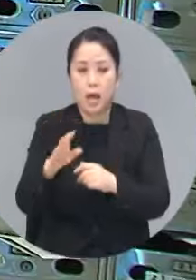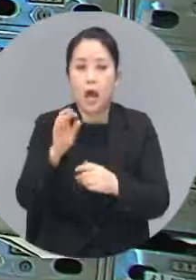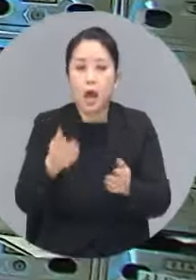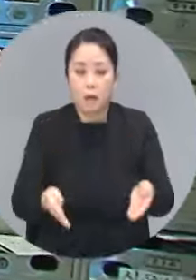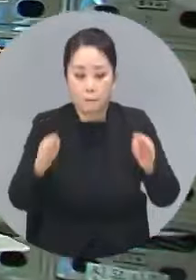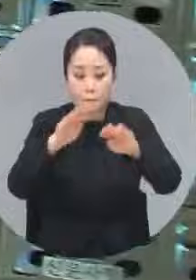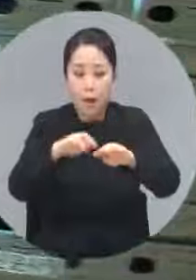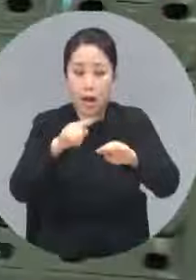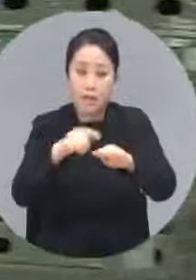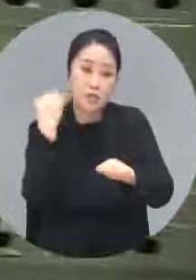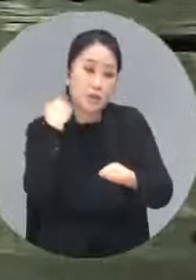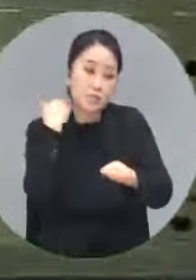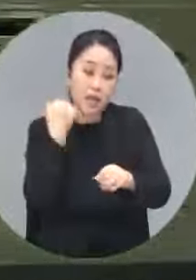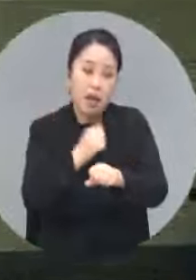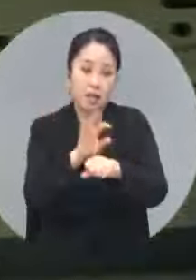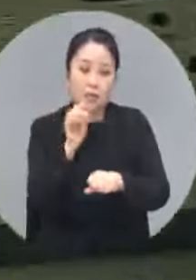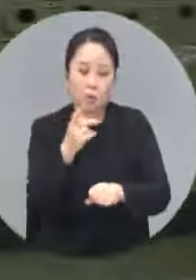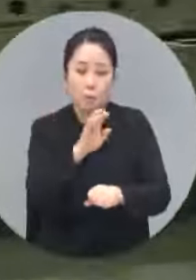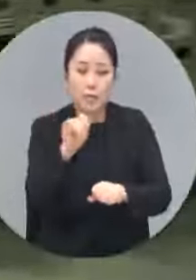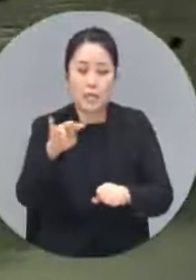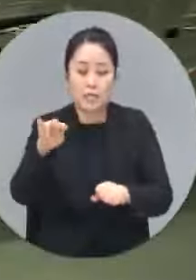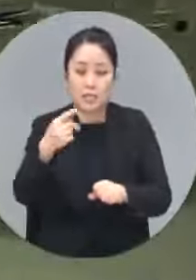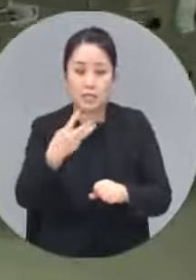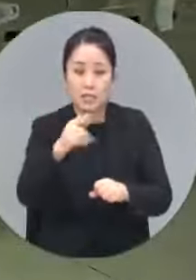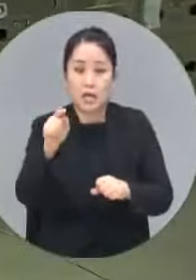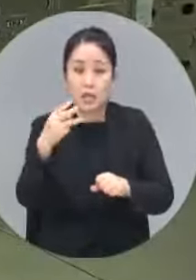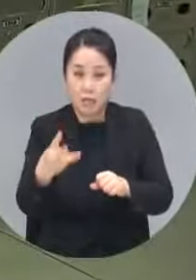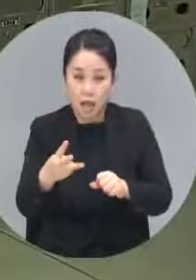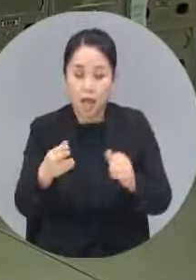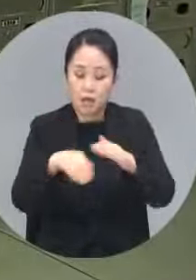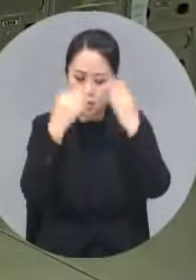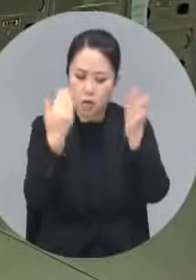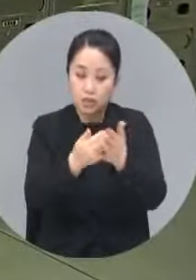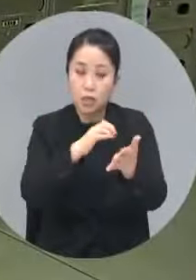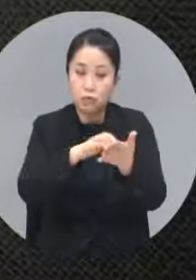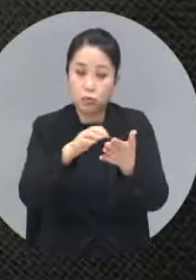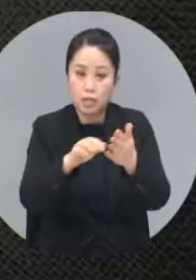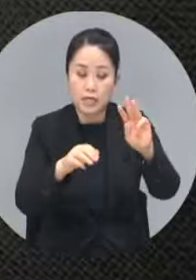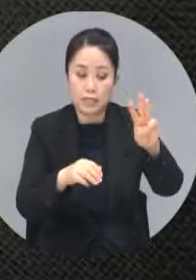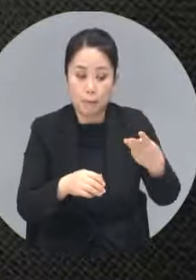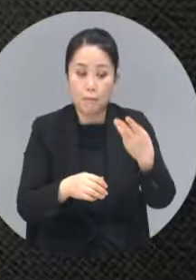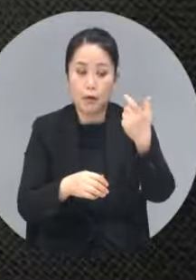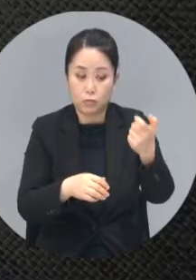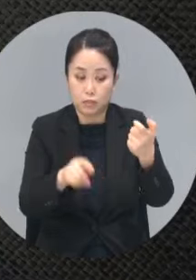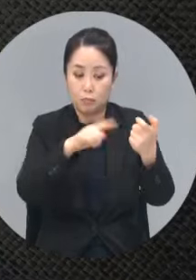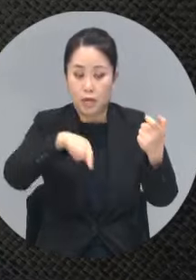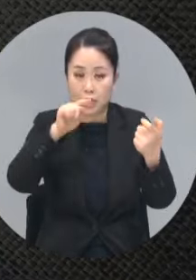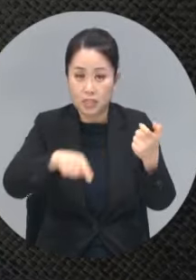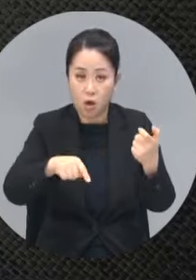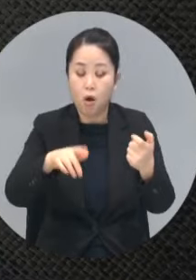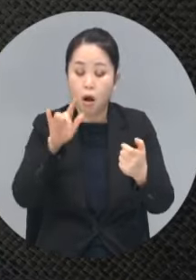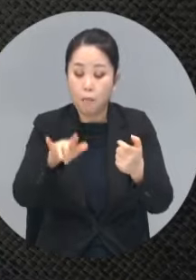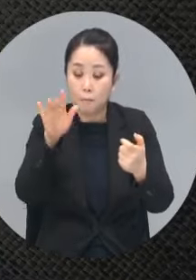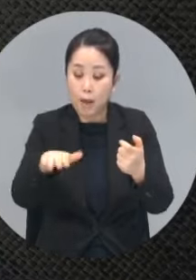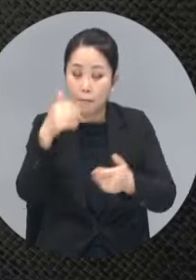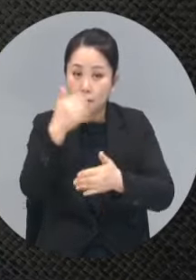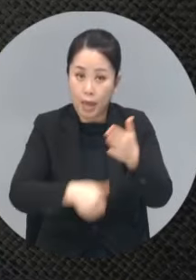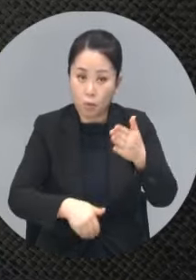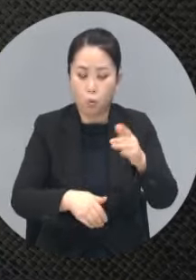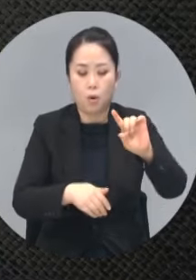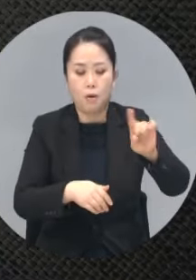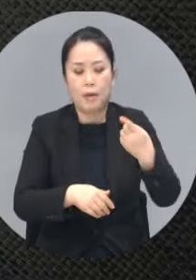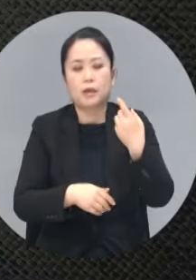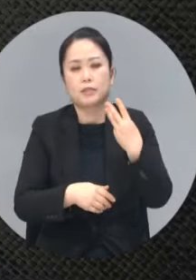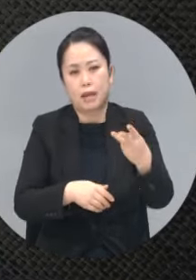36세대 가운데 공시를 제외한 103세 피해를 입었습니다이 건물의 등기부 등본 있니다